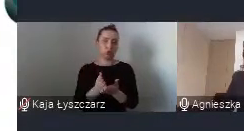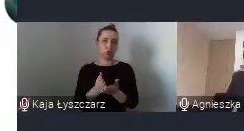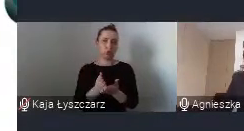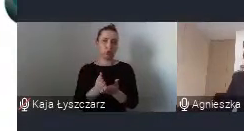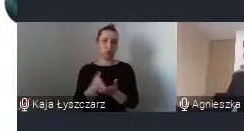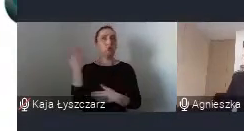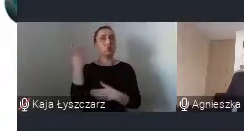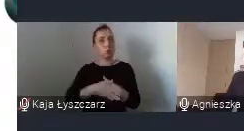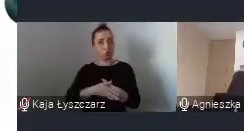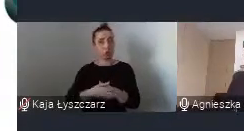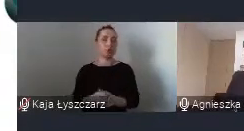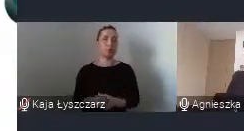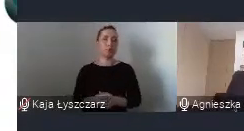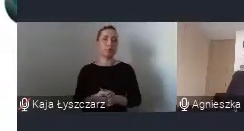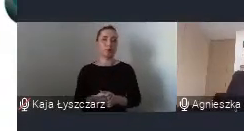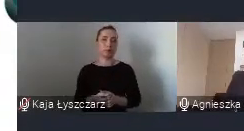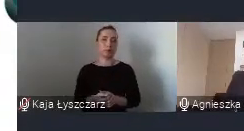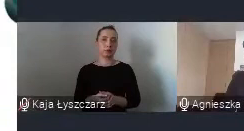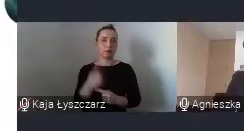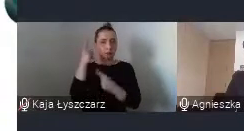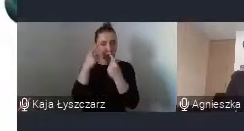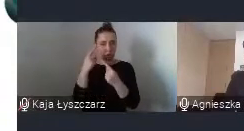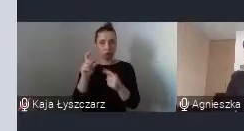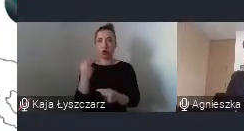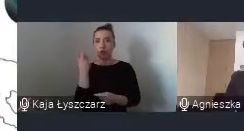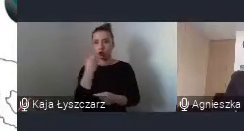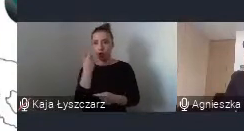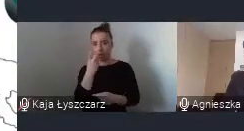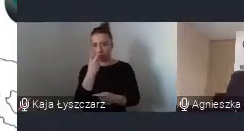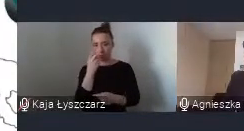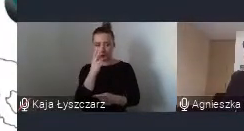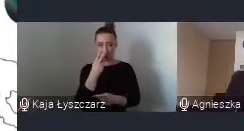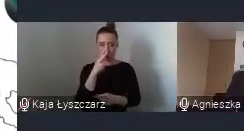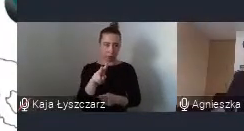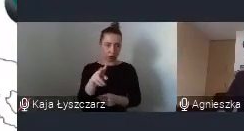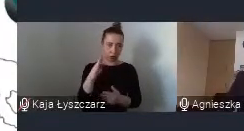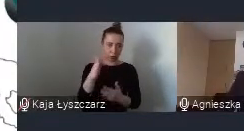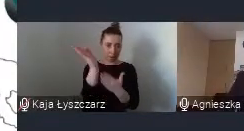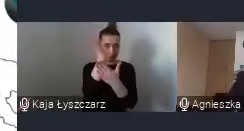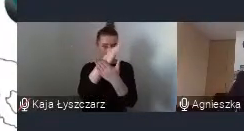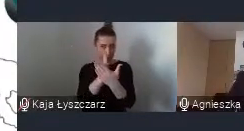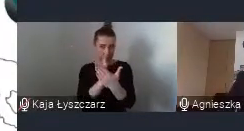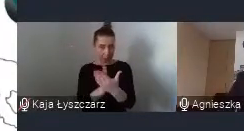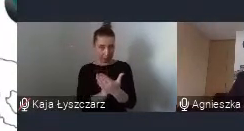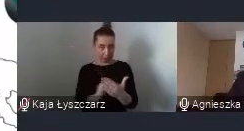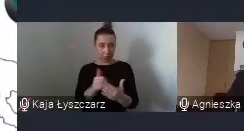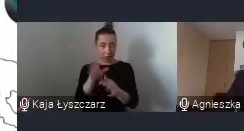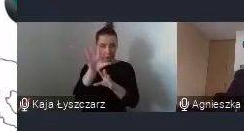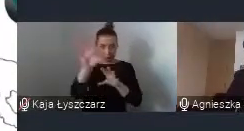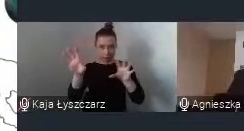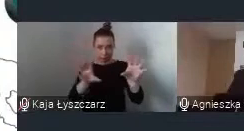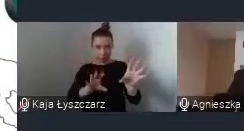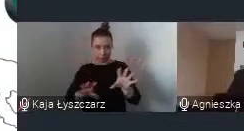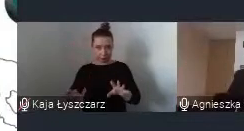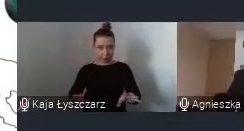zostały już zakończone. Myślę, że ciekawe byłoby spojrzeć na mapę, żeby zobaczyć, jak się rozkładają te